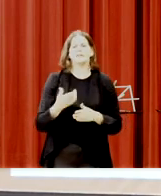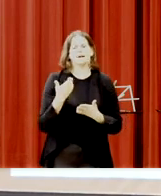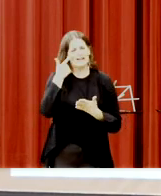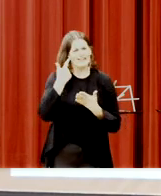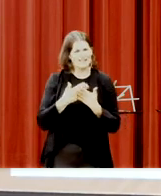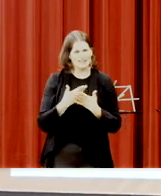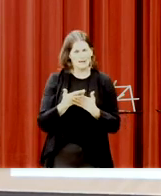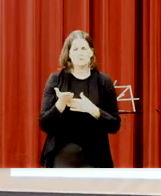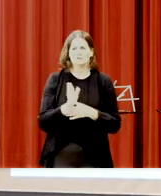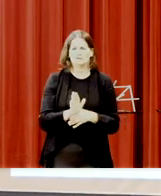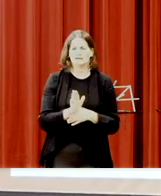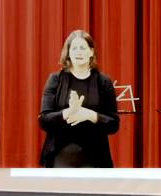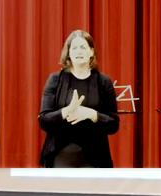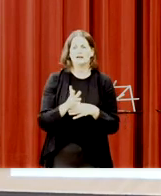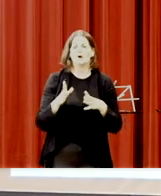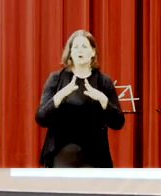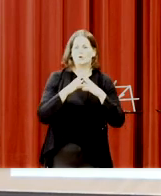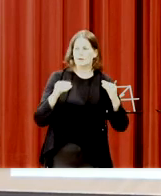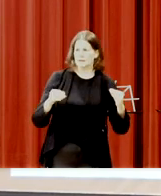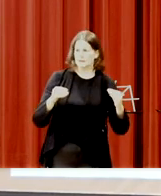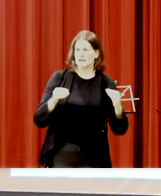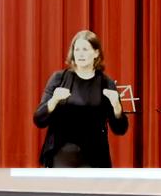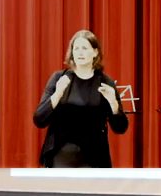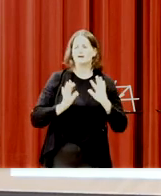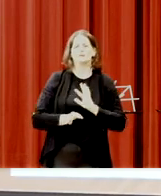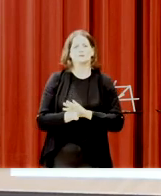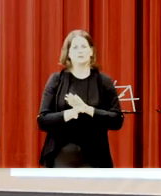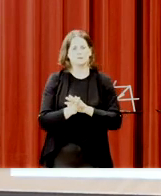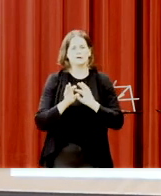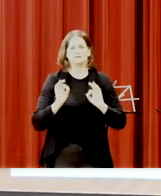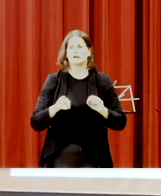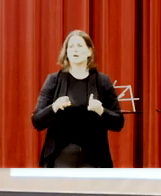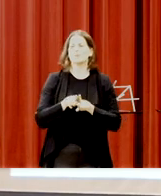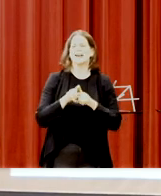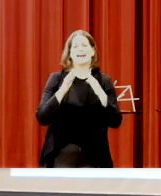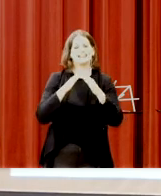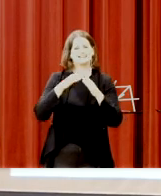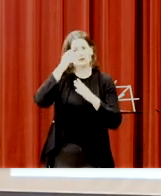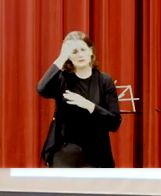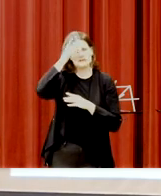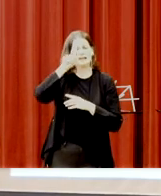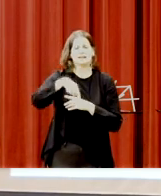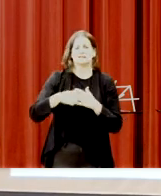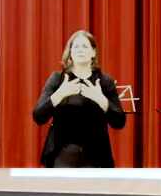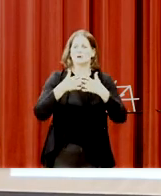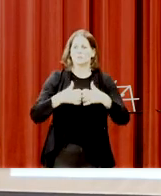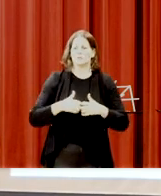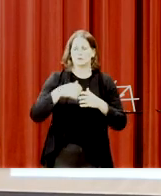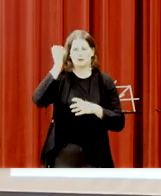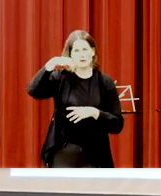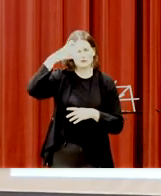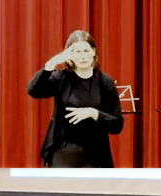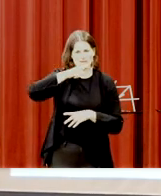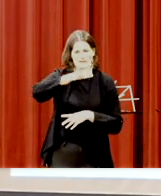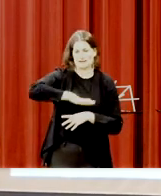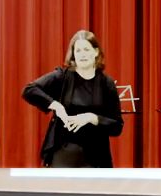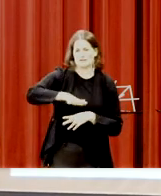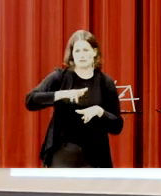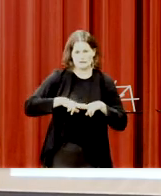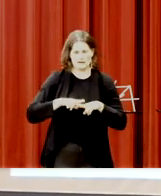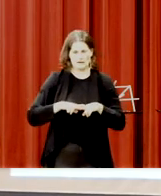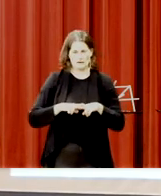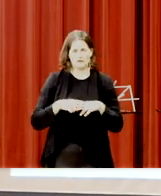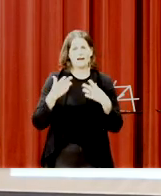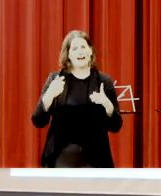innovació d'aquí, del Camp de Tarragona. En aquest sentit, el Campus d'Excel·lència Internacional de Catalunya Sud, el CEICS, ha estat la